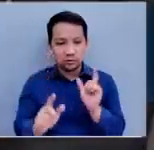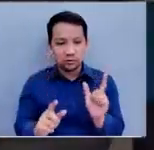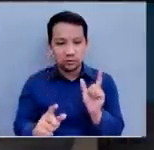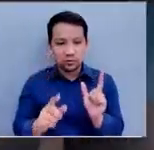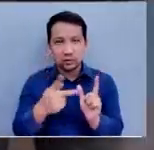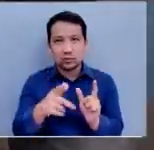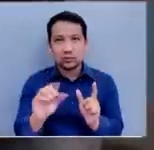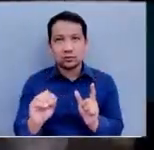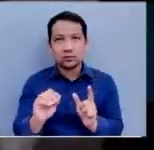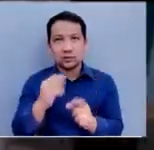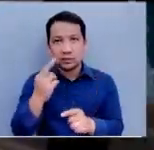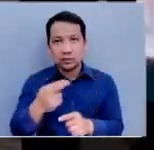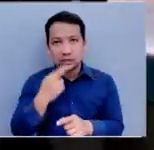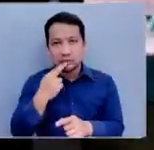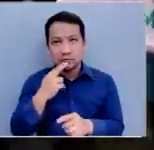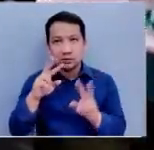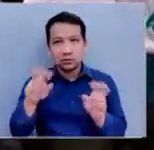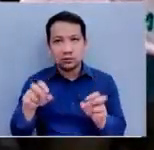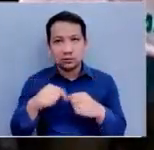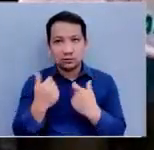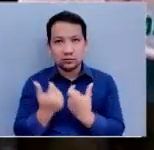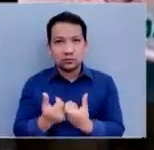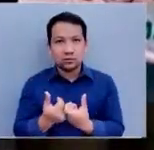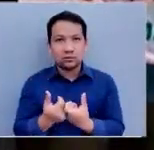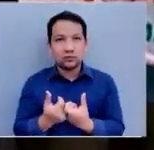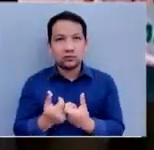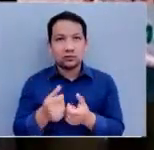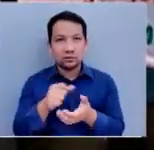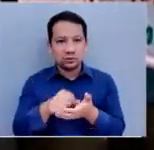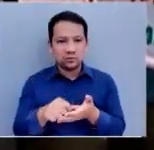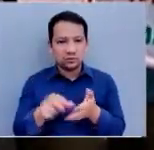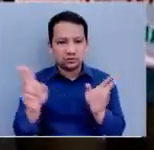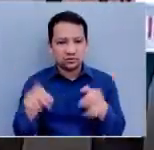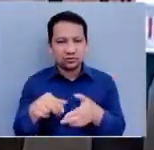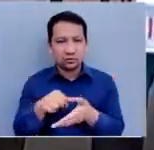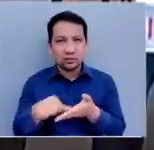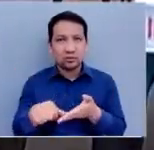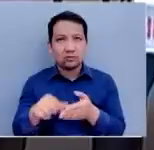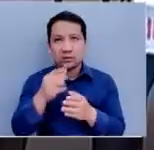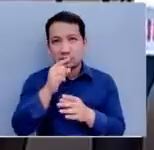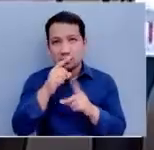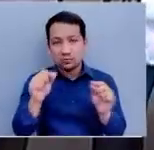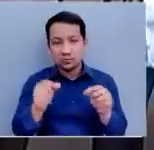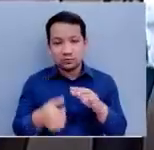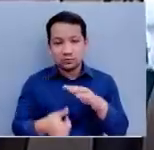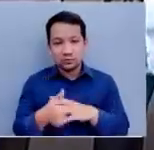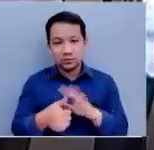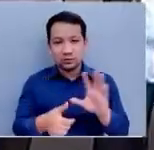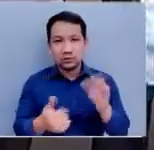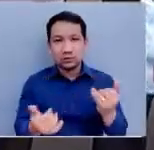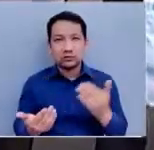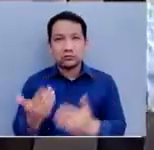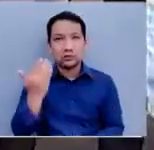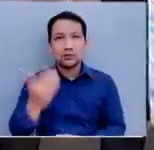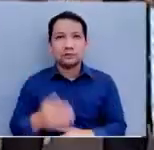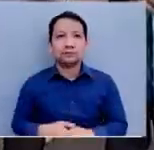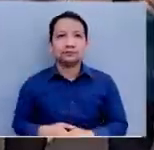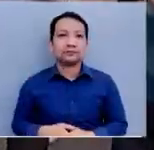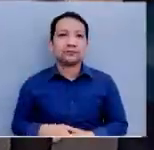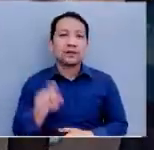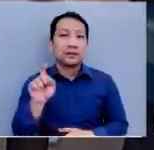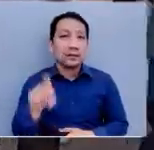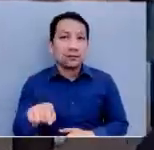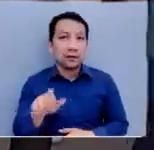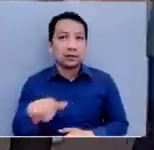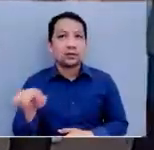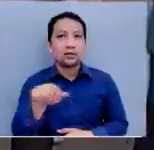ng bigas. Tinawag din ng grupo na band-aid solution ang food stamp program na inilunsad naman ngayong umaga. Ang dapat daw gawin